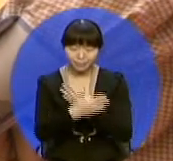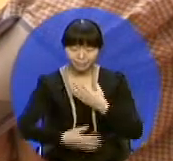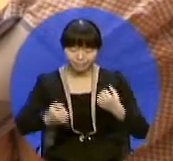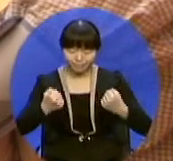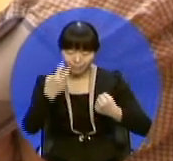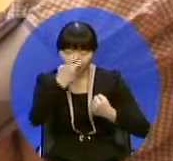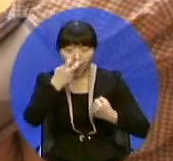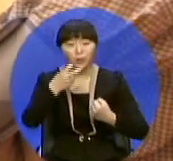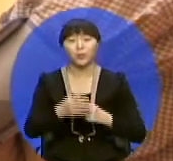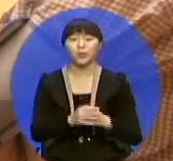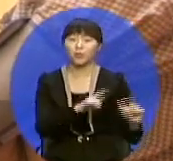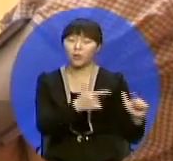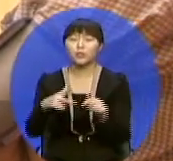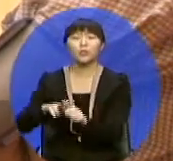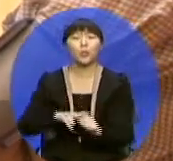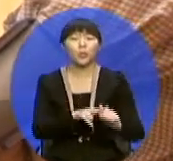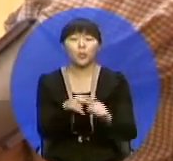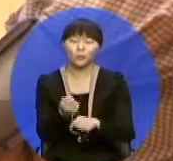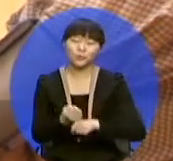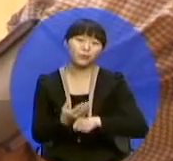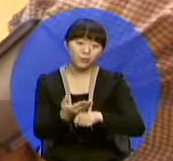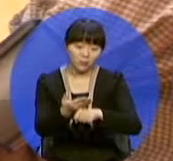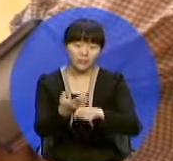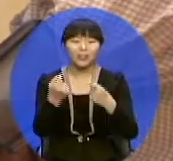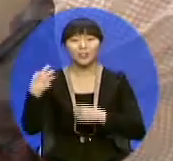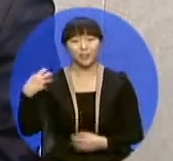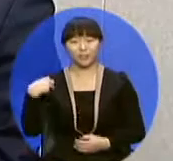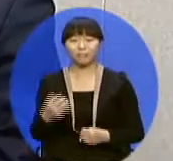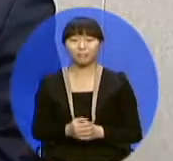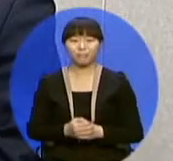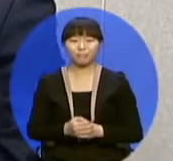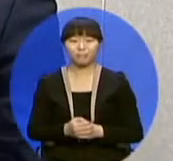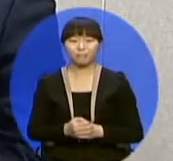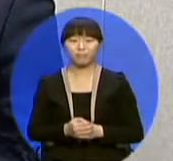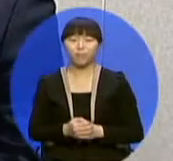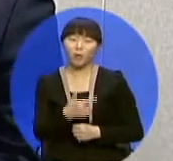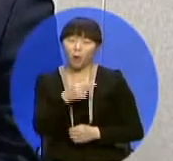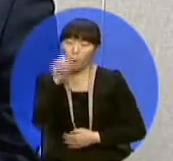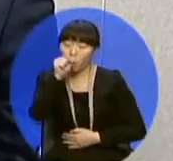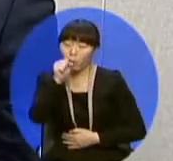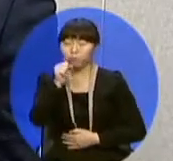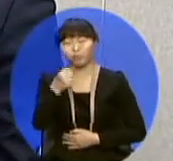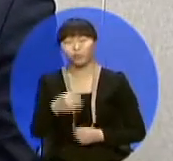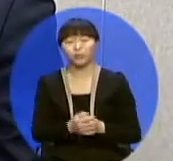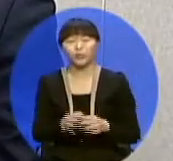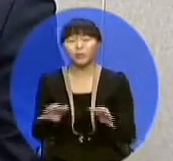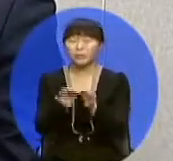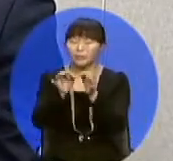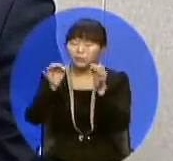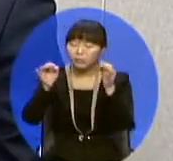체크도 해주고 여러 가지 정보도 제공해주는 그런 역할을 합니다. 그러니까 너무 좋아하는 거죠.